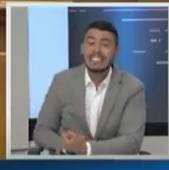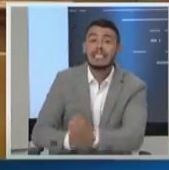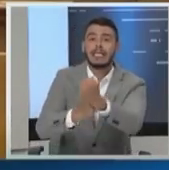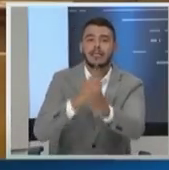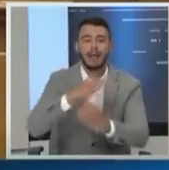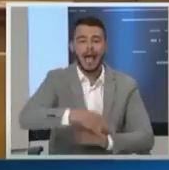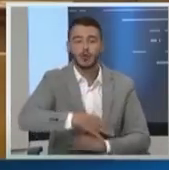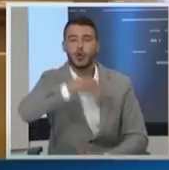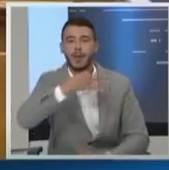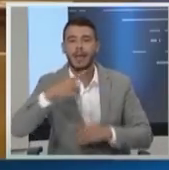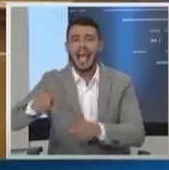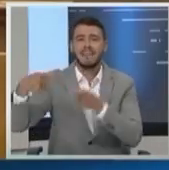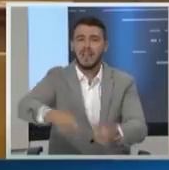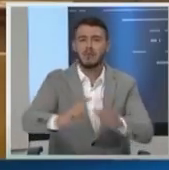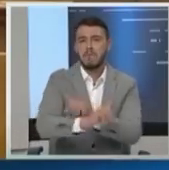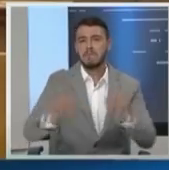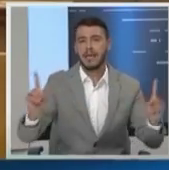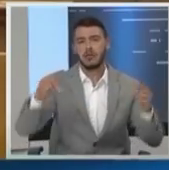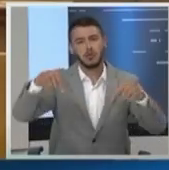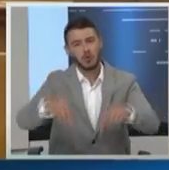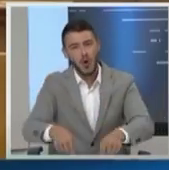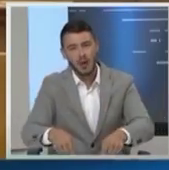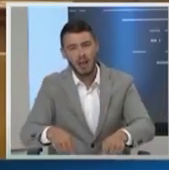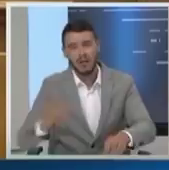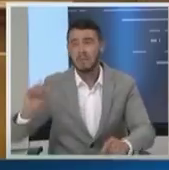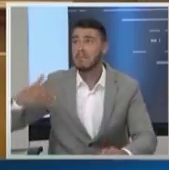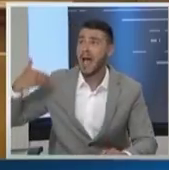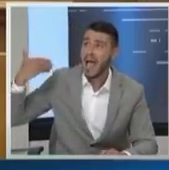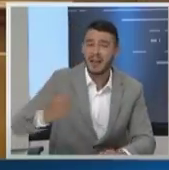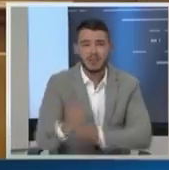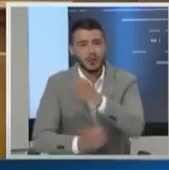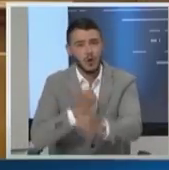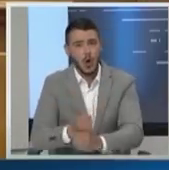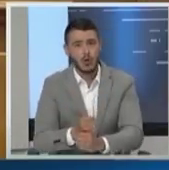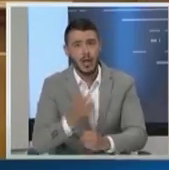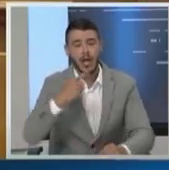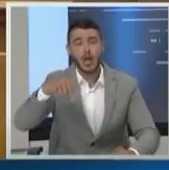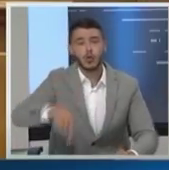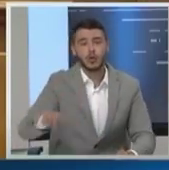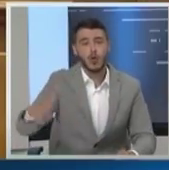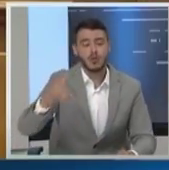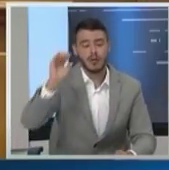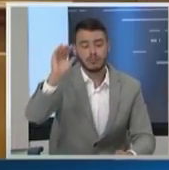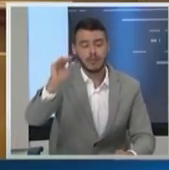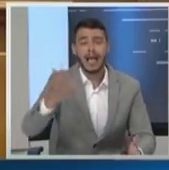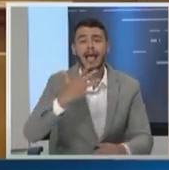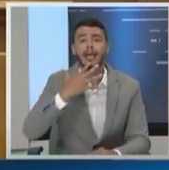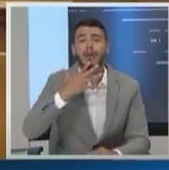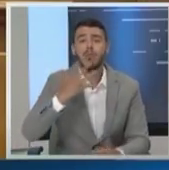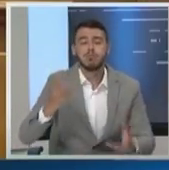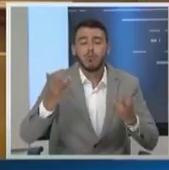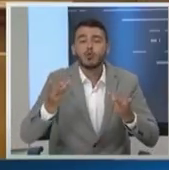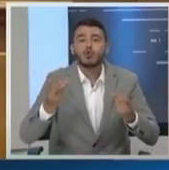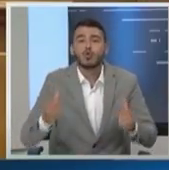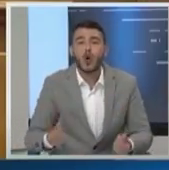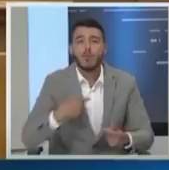εκβιασμό. Το να έρχεστε λοιπόν τώρα εκ των υστέρων και να ζητάτε το λόγο για το πώς διαχειριστήκαμε το όχι